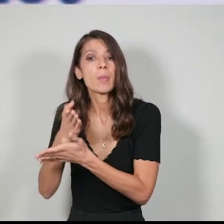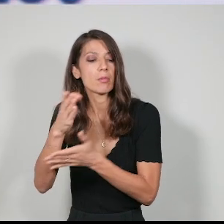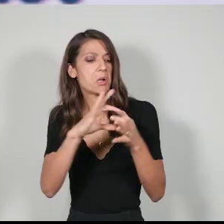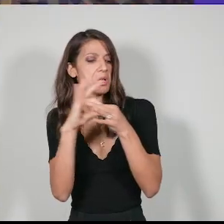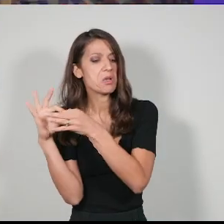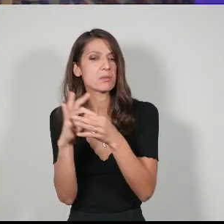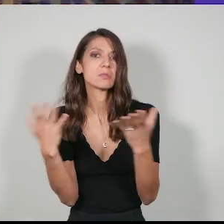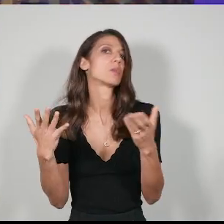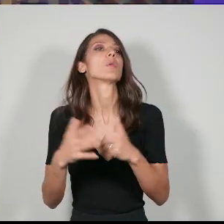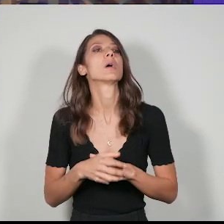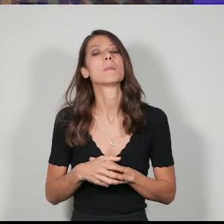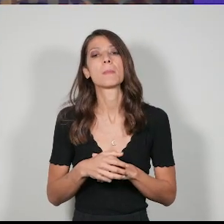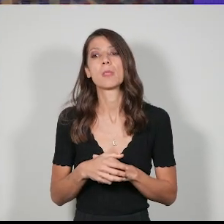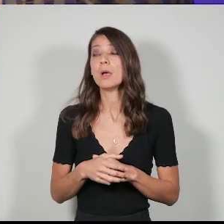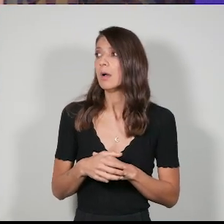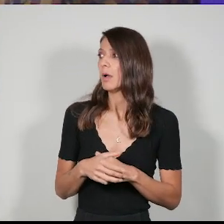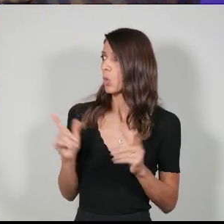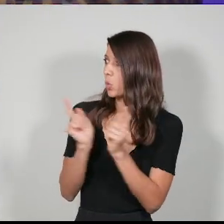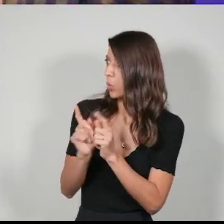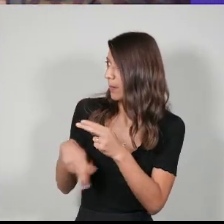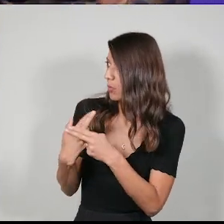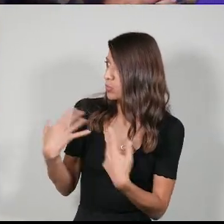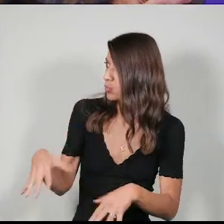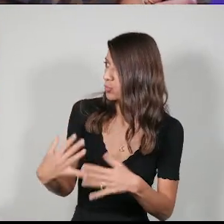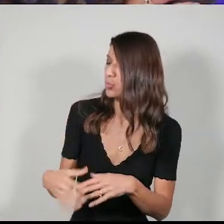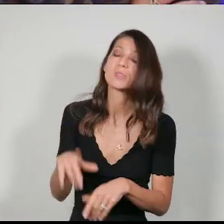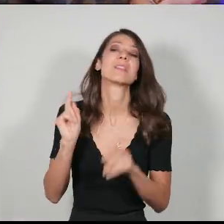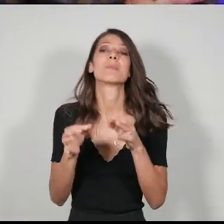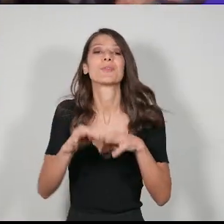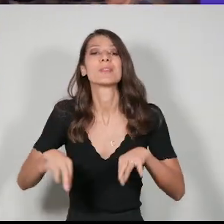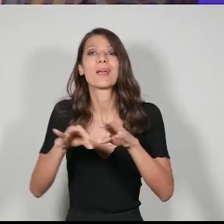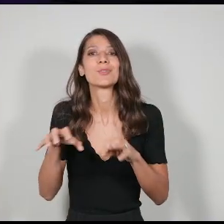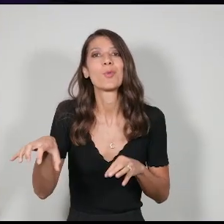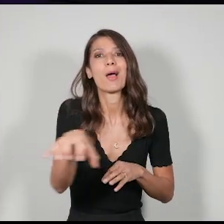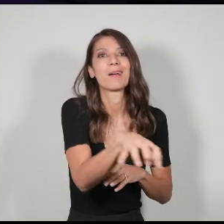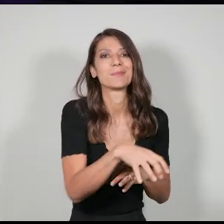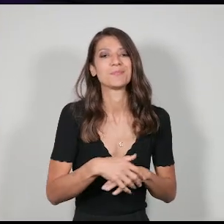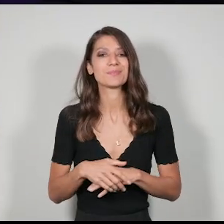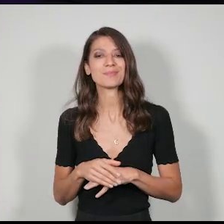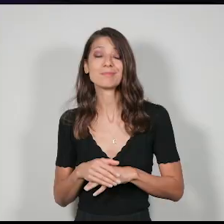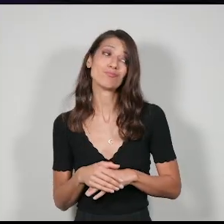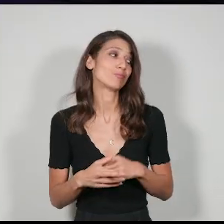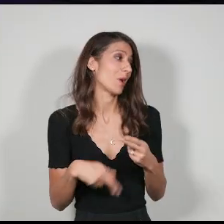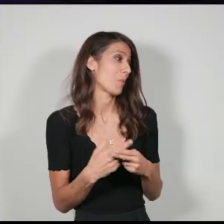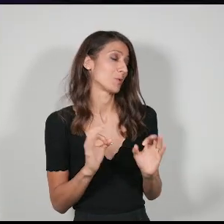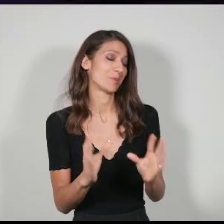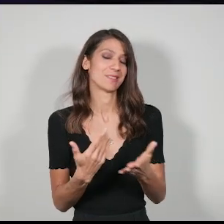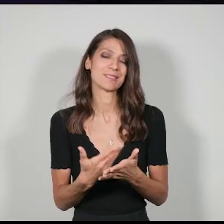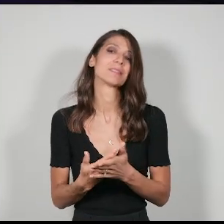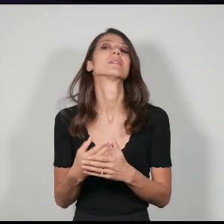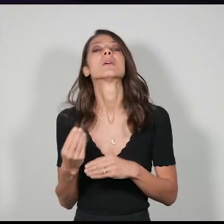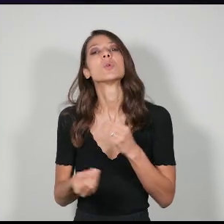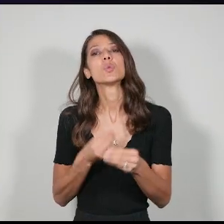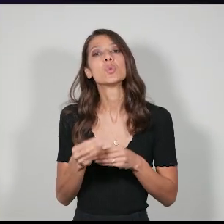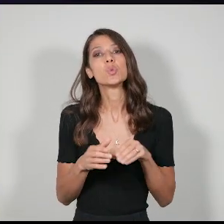rare notamment. Ah là, comme ça, en 2 mots ça va dépendre des territoires, en fait. Ça s'appelle une réponse. La complexité dans le